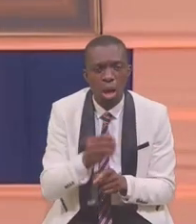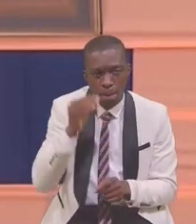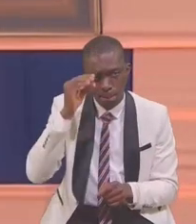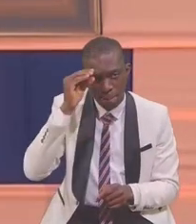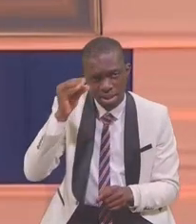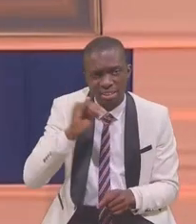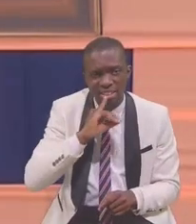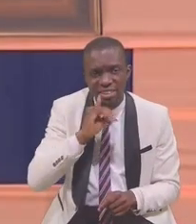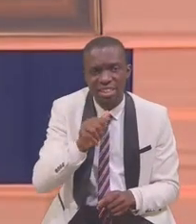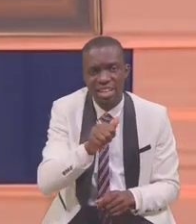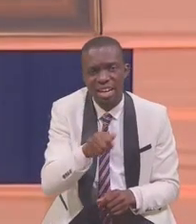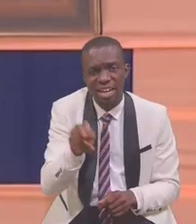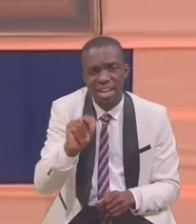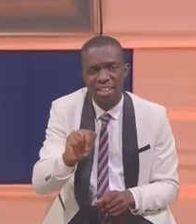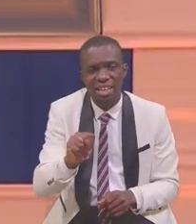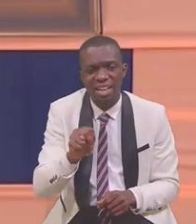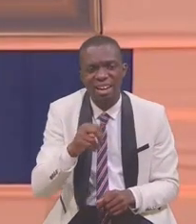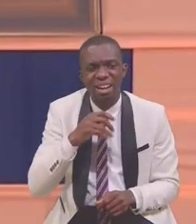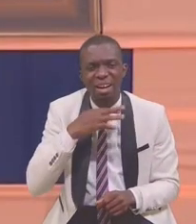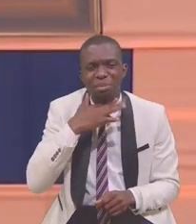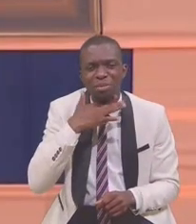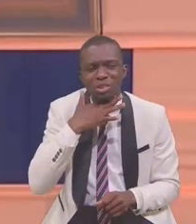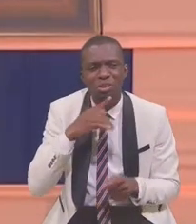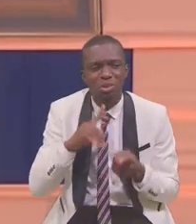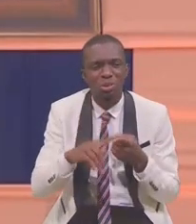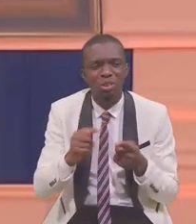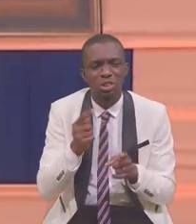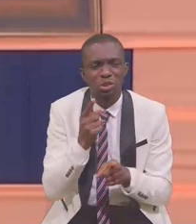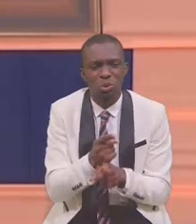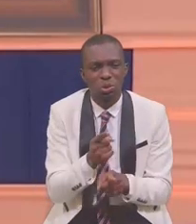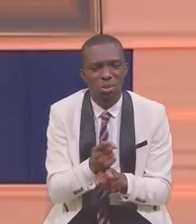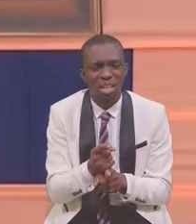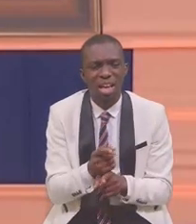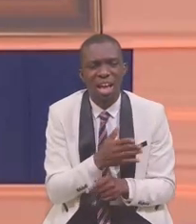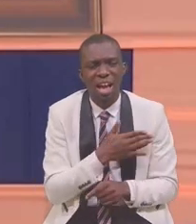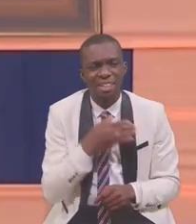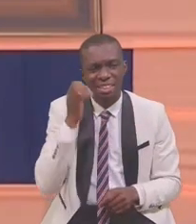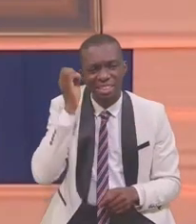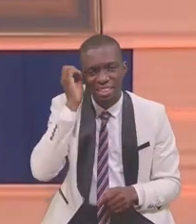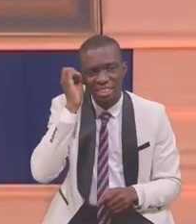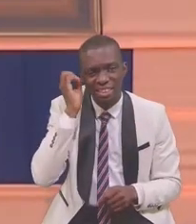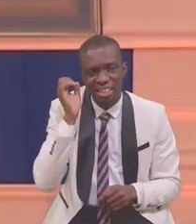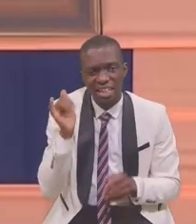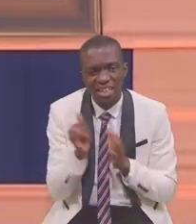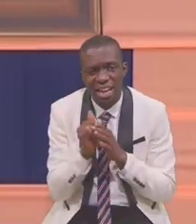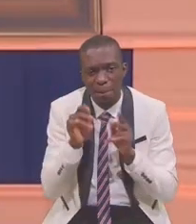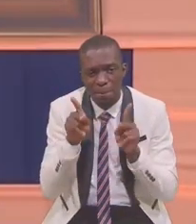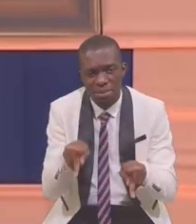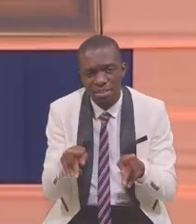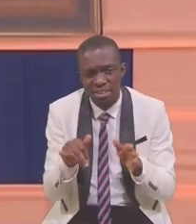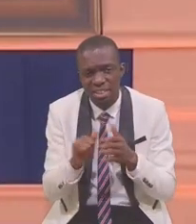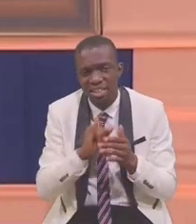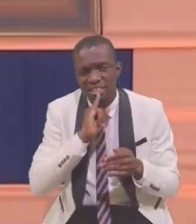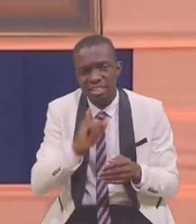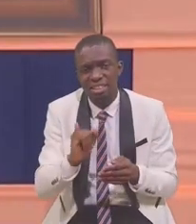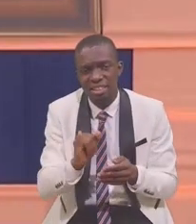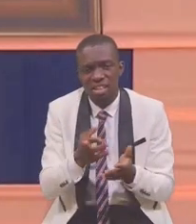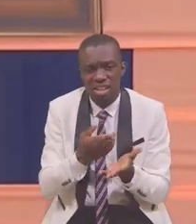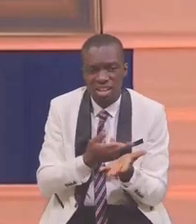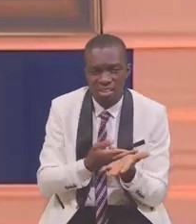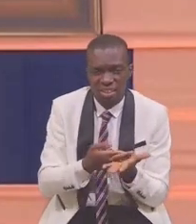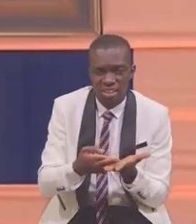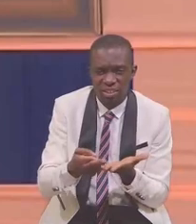au juste. Et celui dont la voie est droite est en abomination aux méchants. Parce